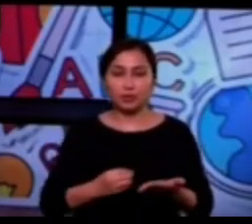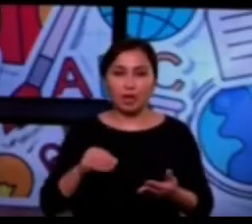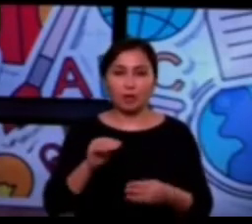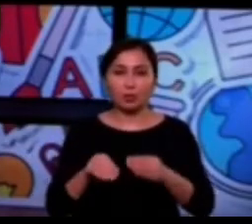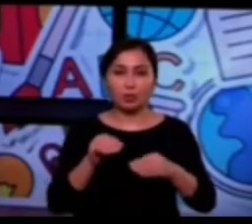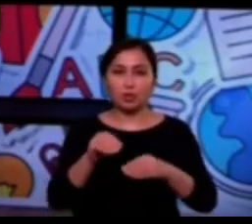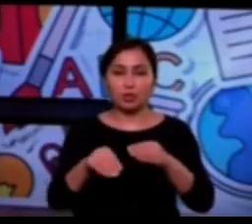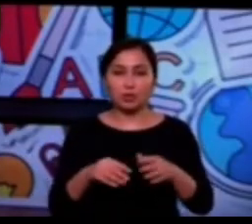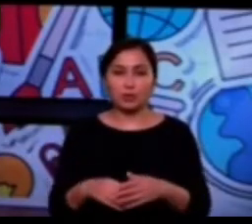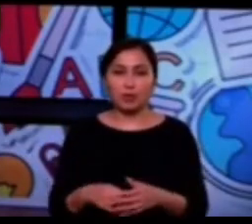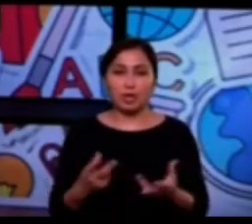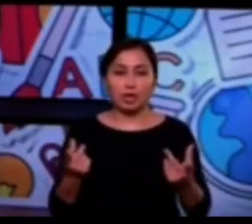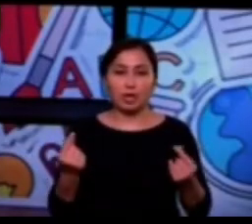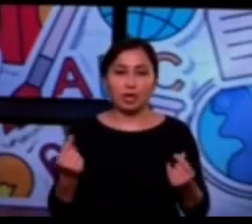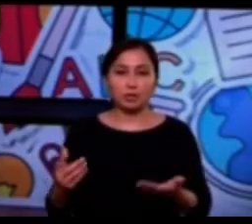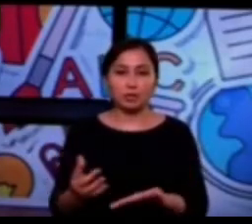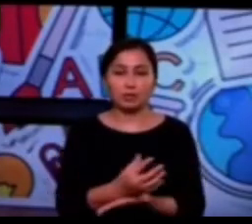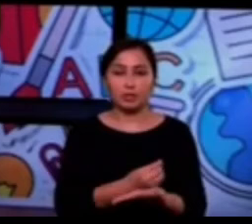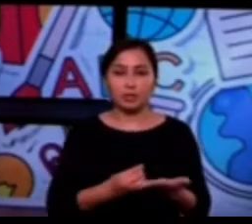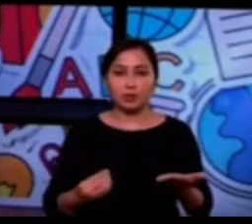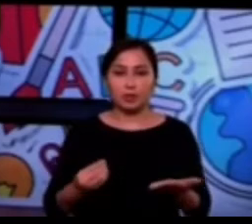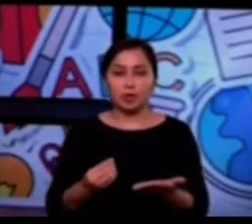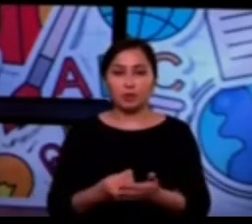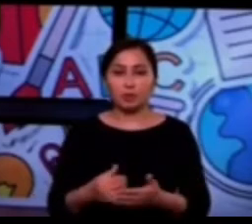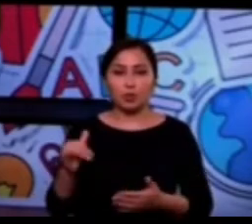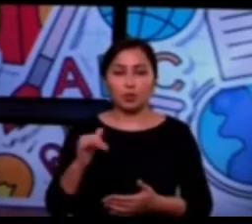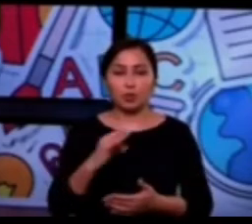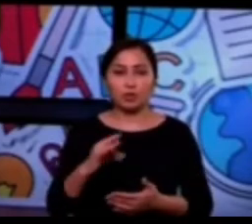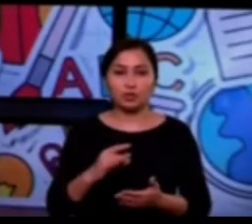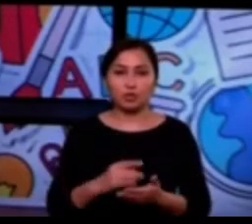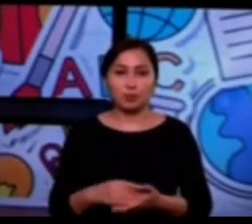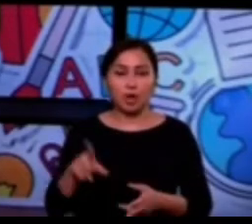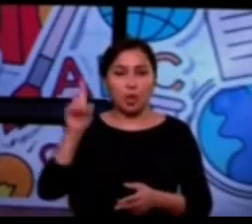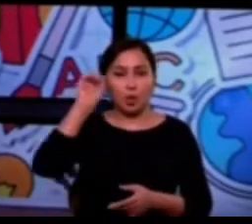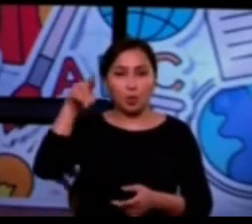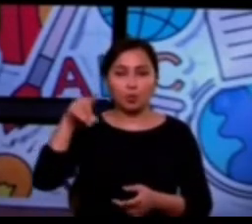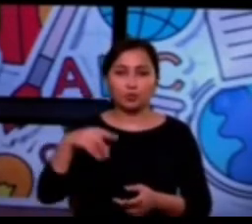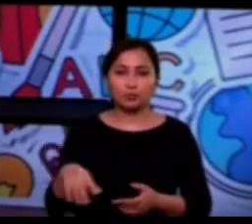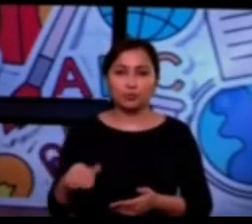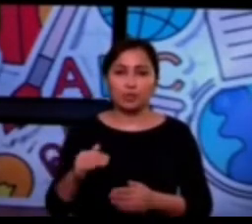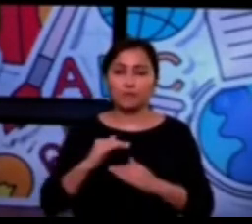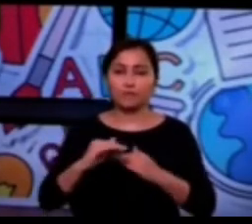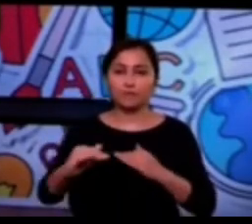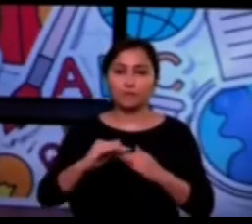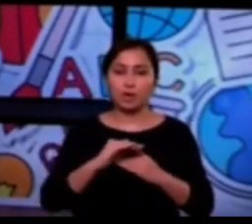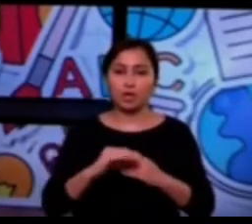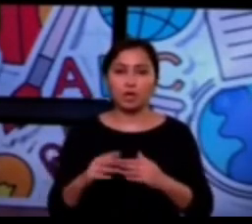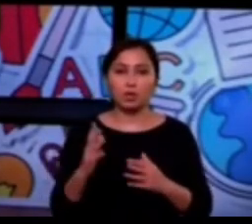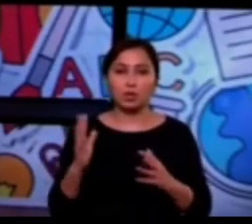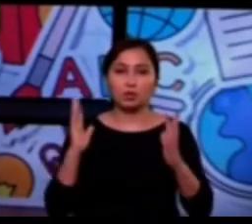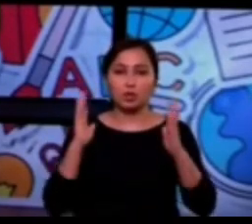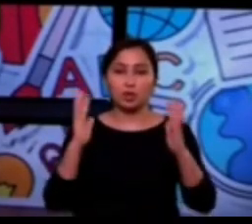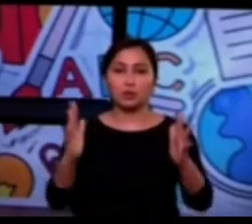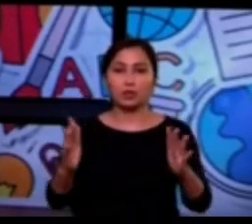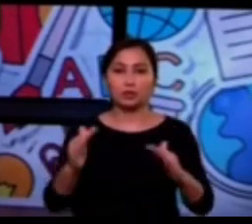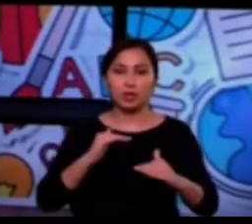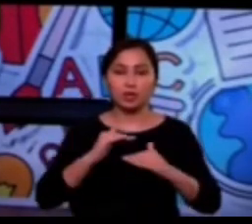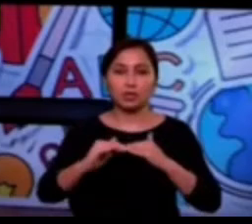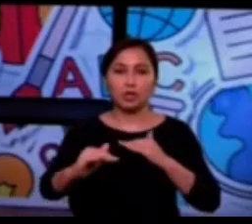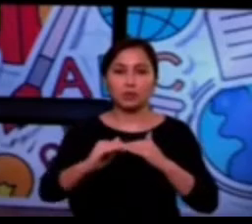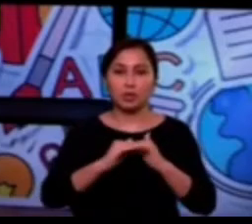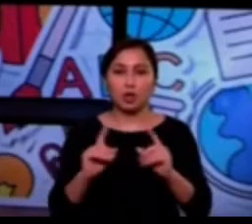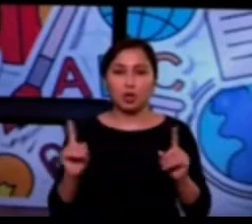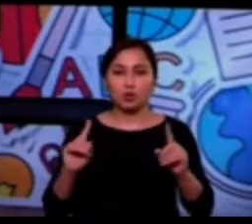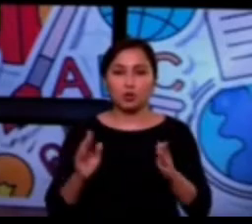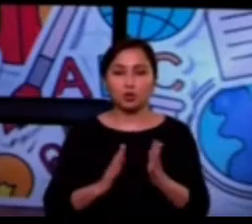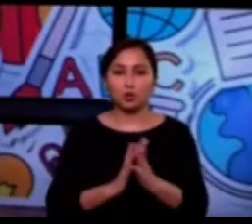урожай. А где мы собираем урожай? Умнички! В огороде, в саду и на полях.